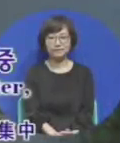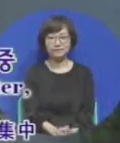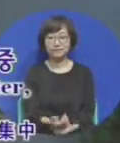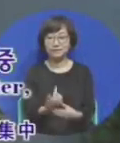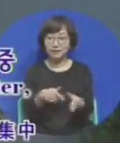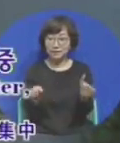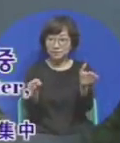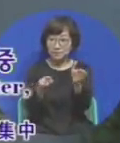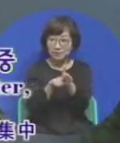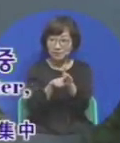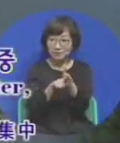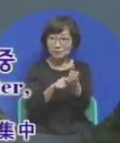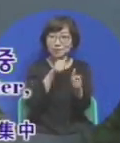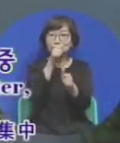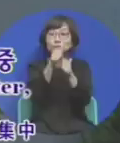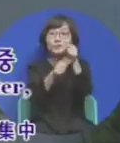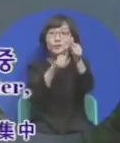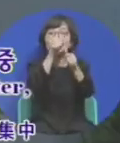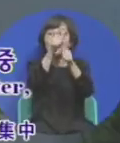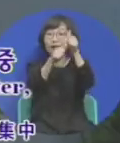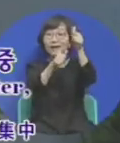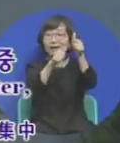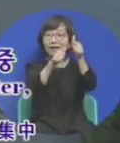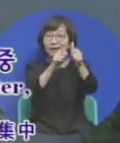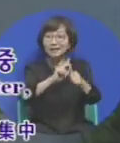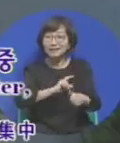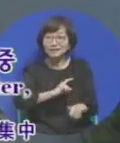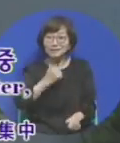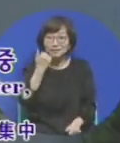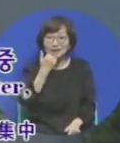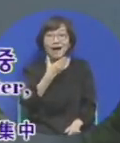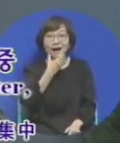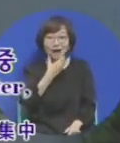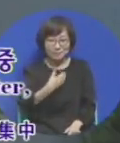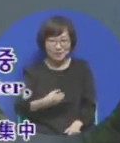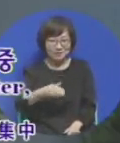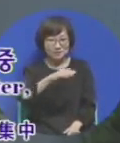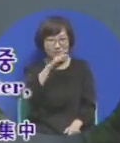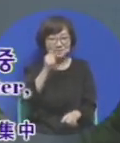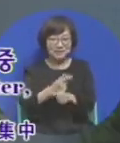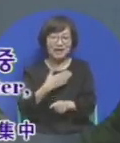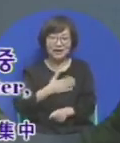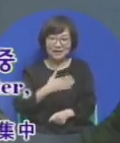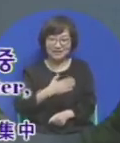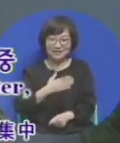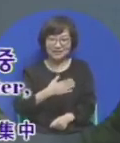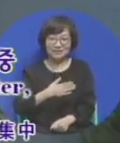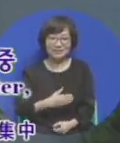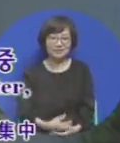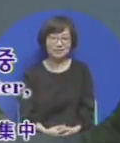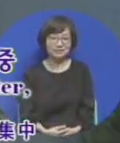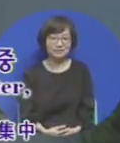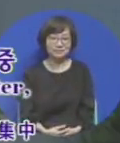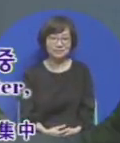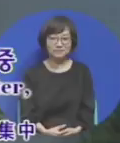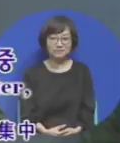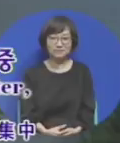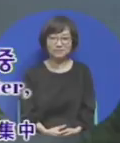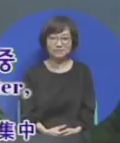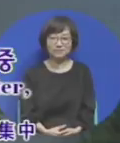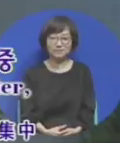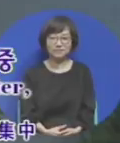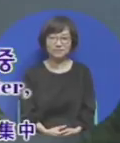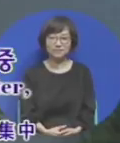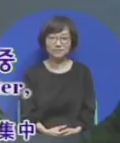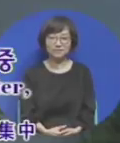믿음의 조상 하면 아브라함을 들었을 겁니다. And I'm sure that it first comes to mind when you hear the words the ancestor or forefather of faith is